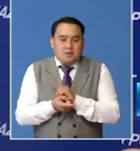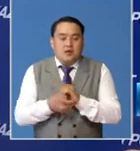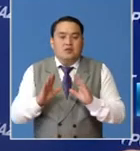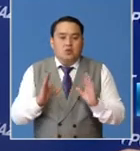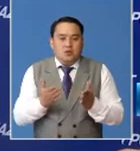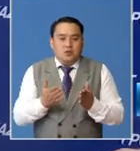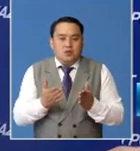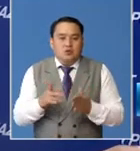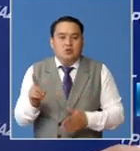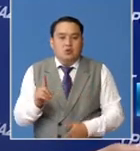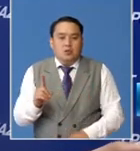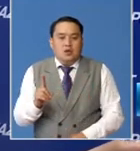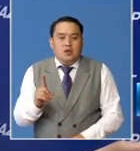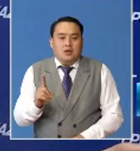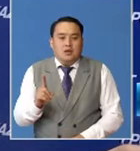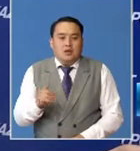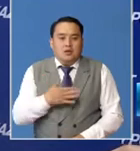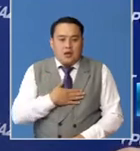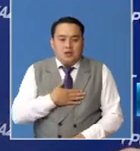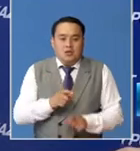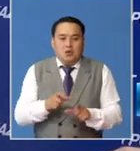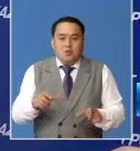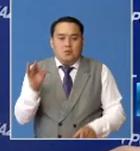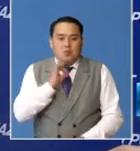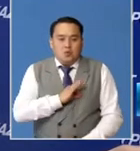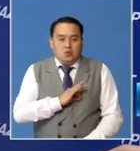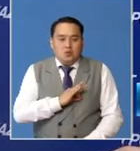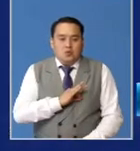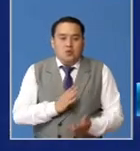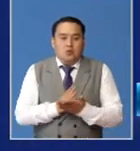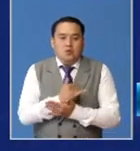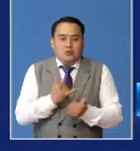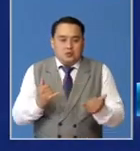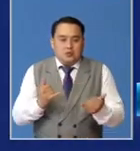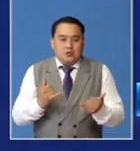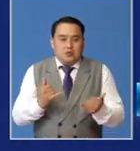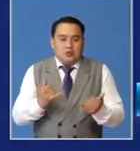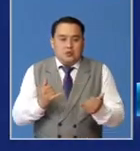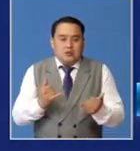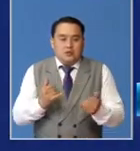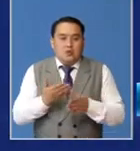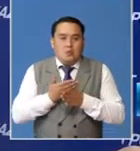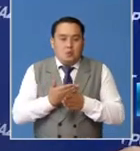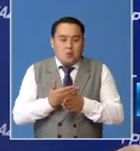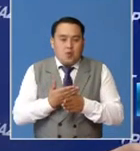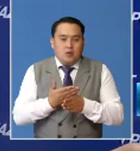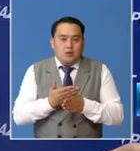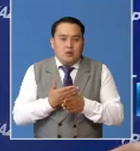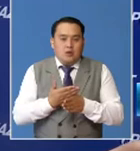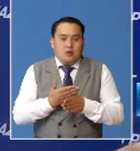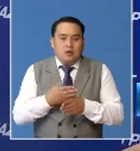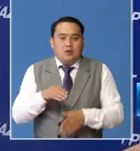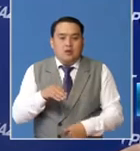и чтобы наши жители пользовались услугами Казпочты. Спонсором является